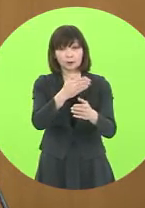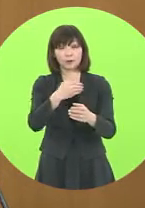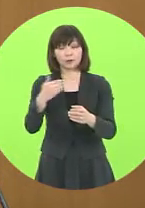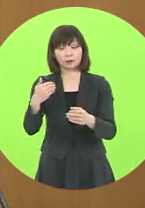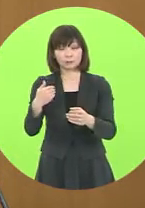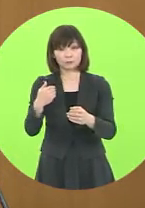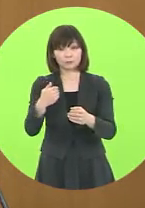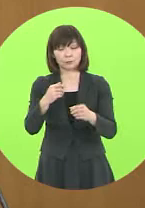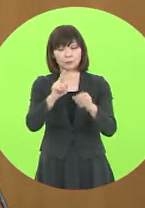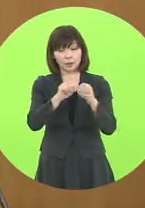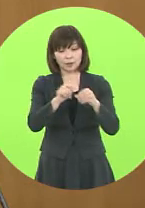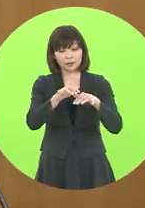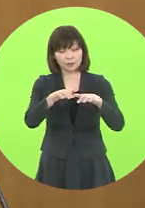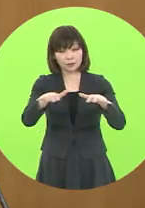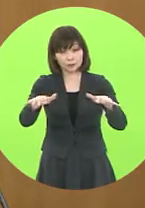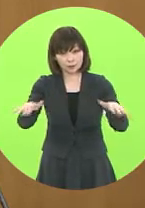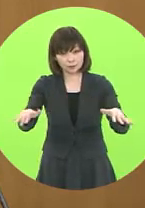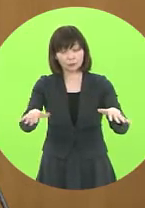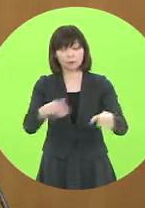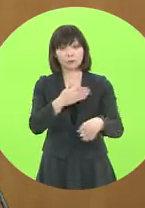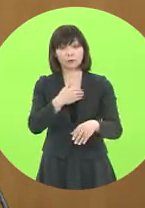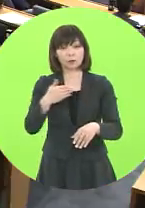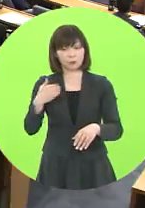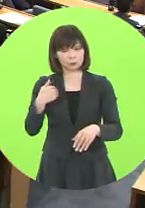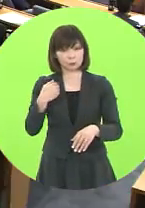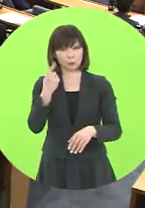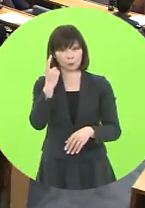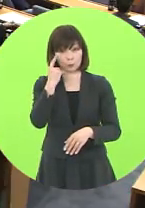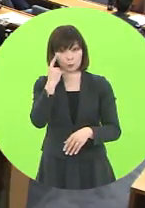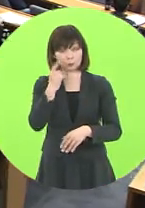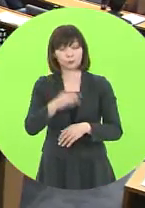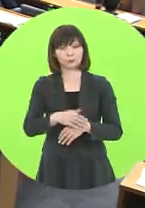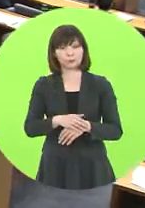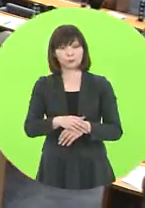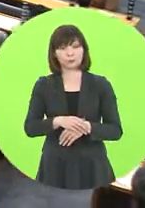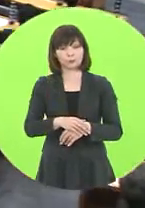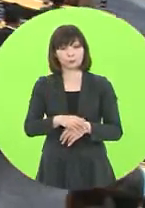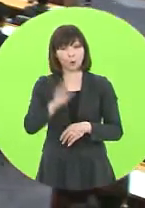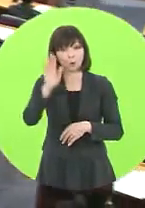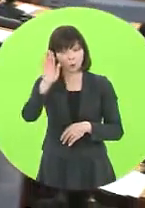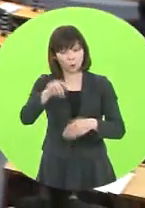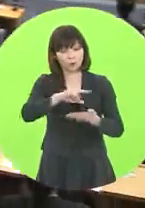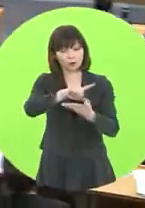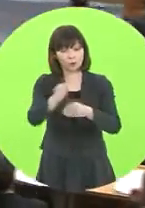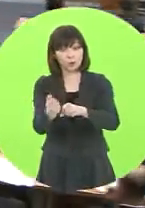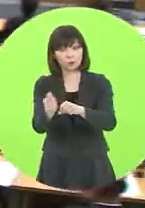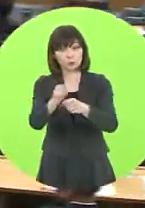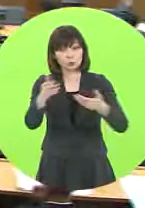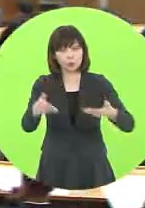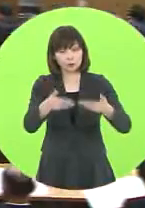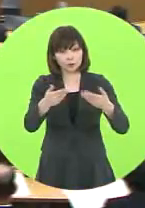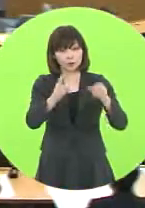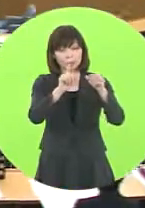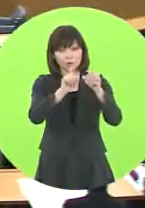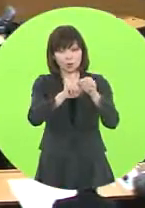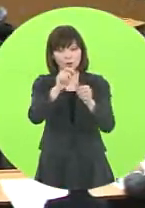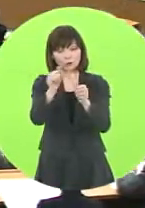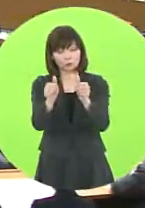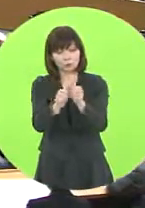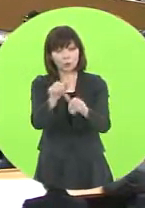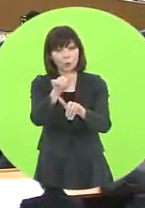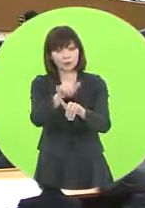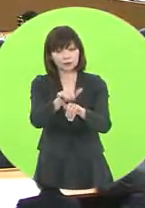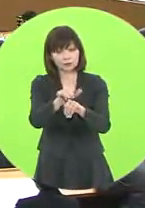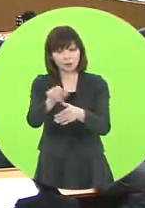根付かせていくことができるのではないでしょうか。今後の地方創生に向けた副業人材の活用